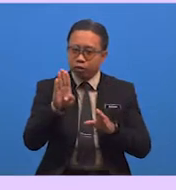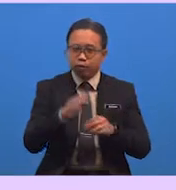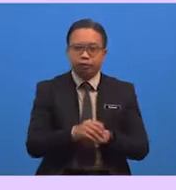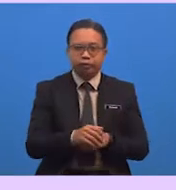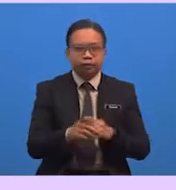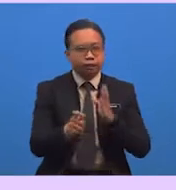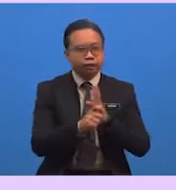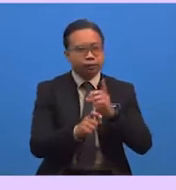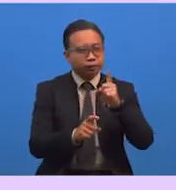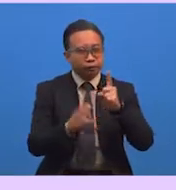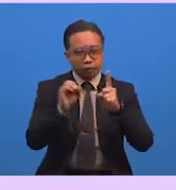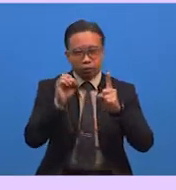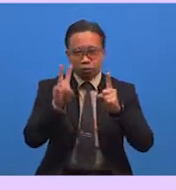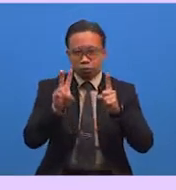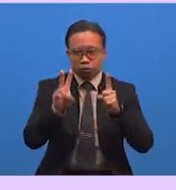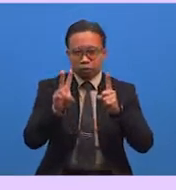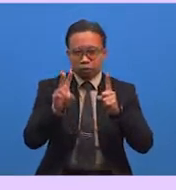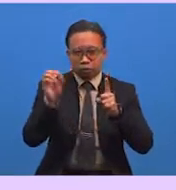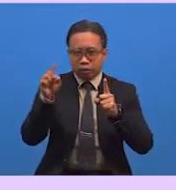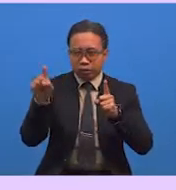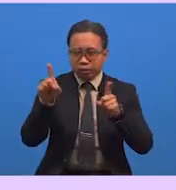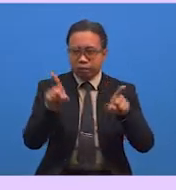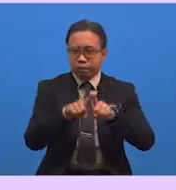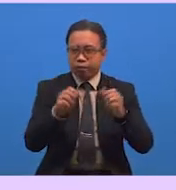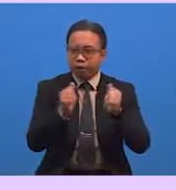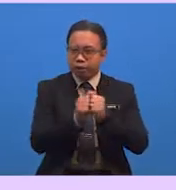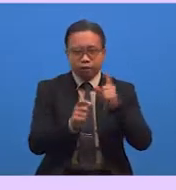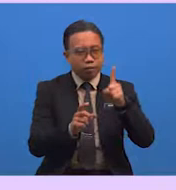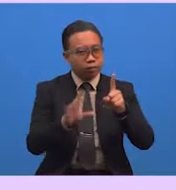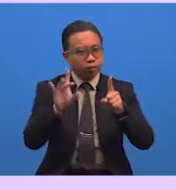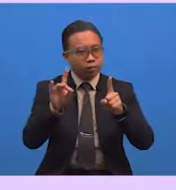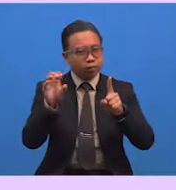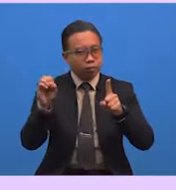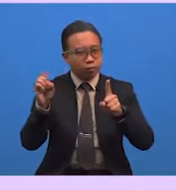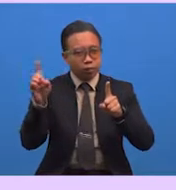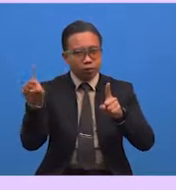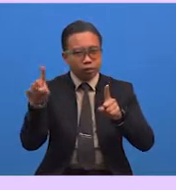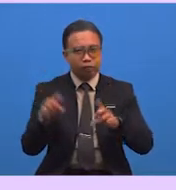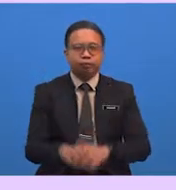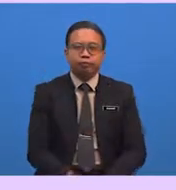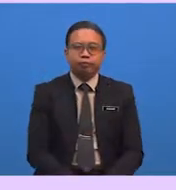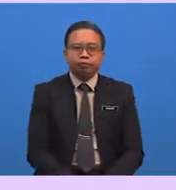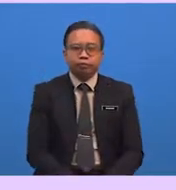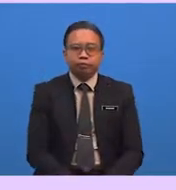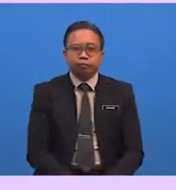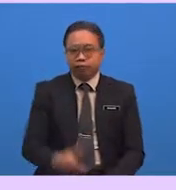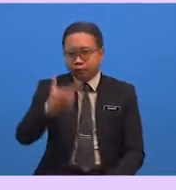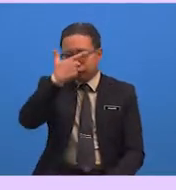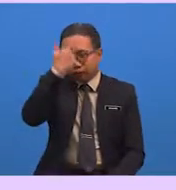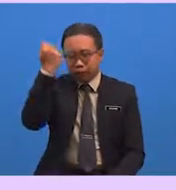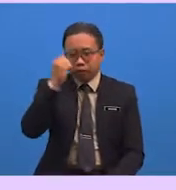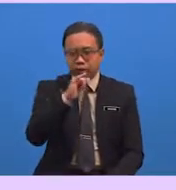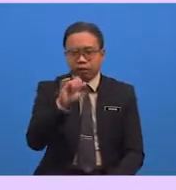B tambah 102 darjah sama dengan 180 darjah